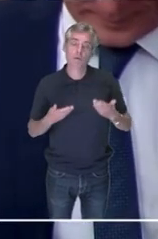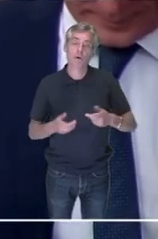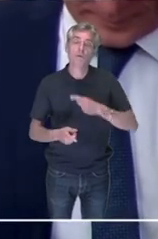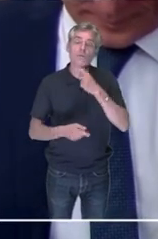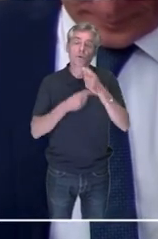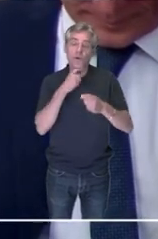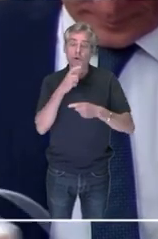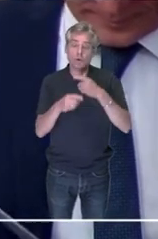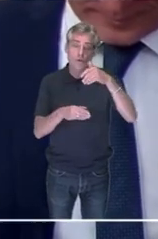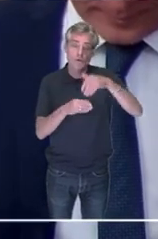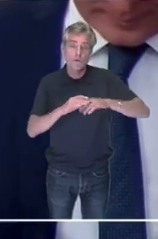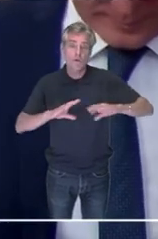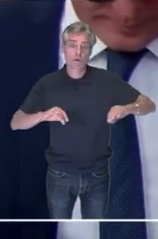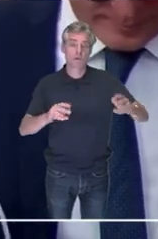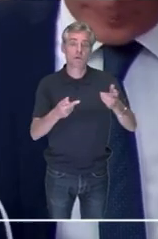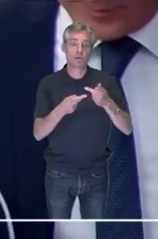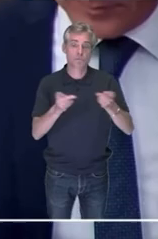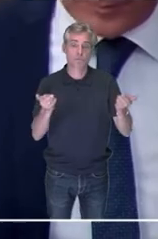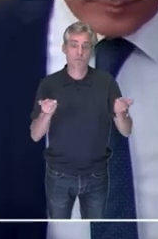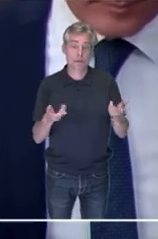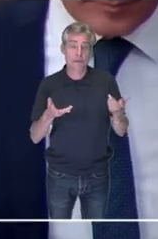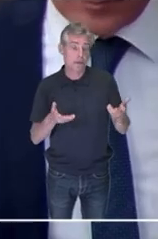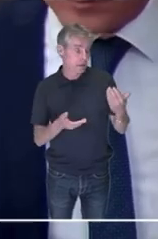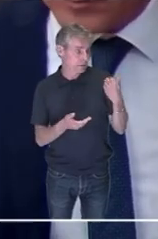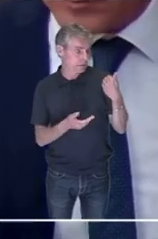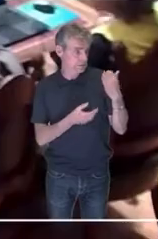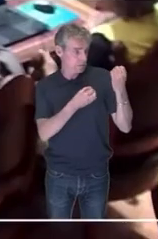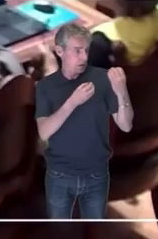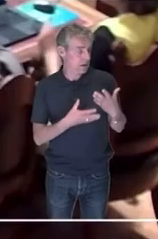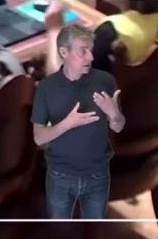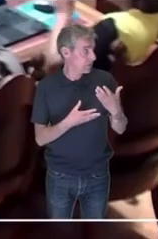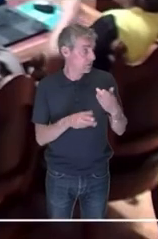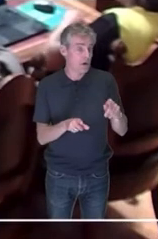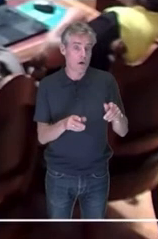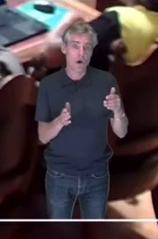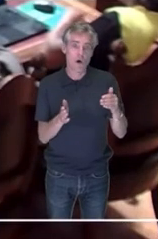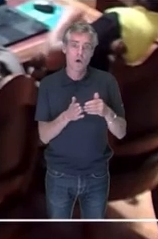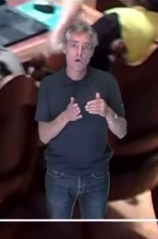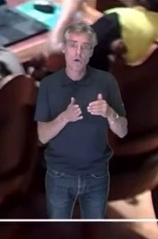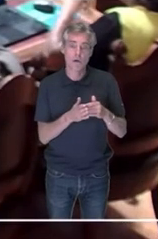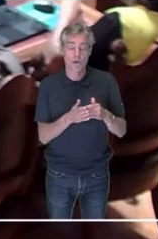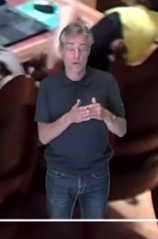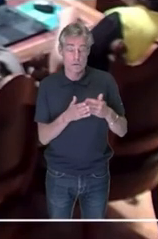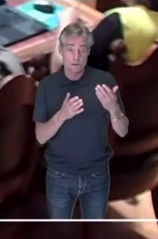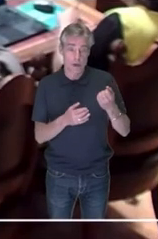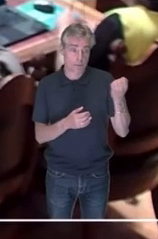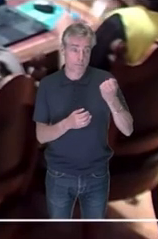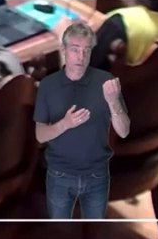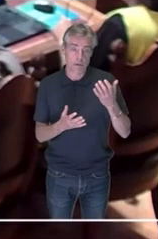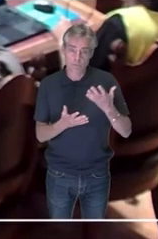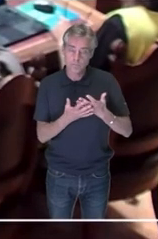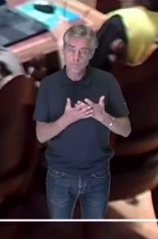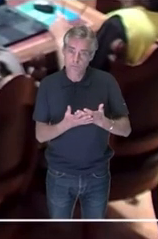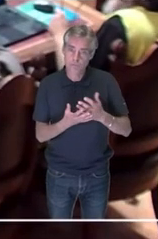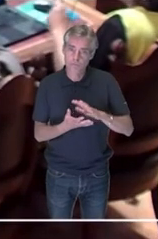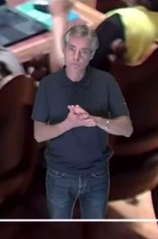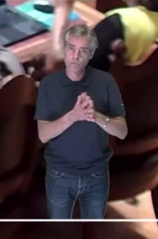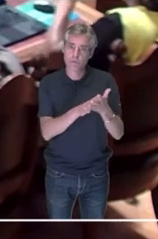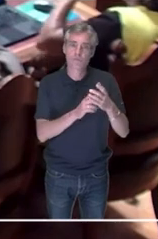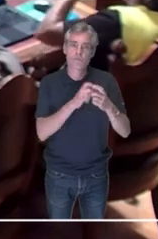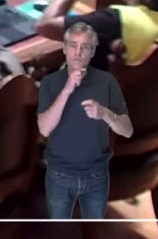violence dans l'espace public et ce qui vient de se passer est encore une montée en charge de ces